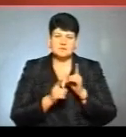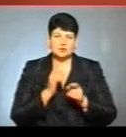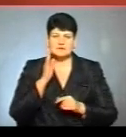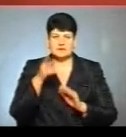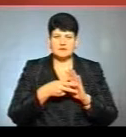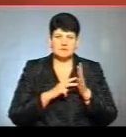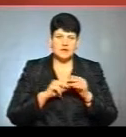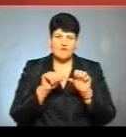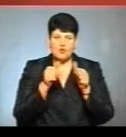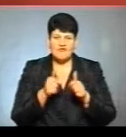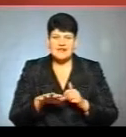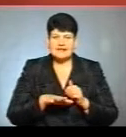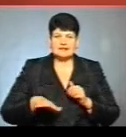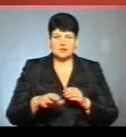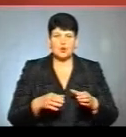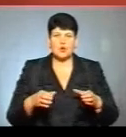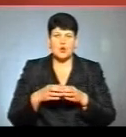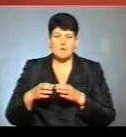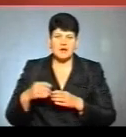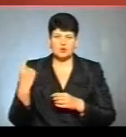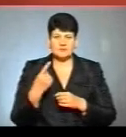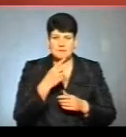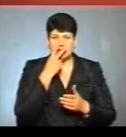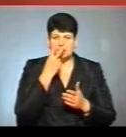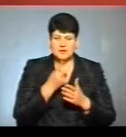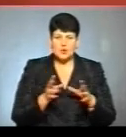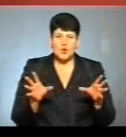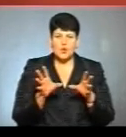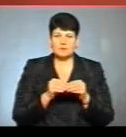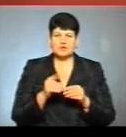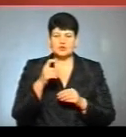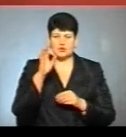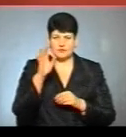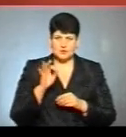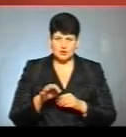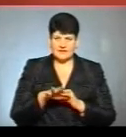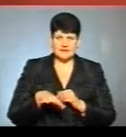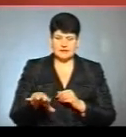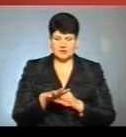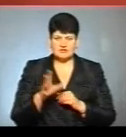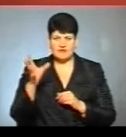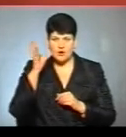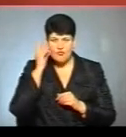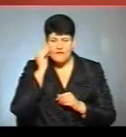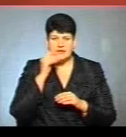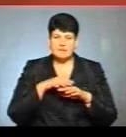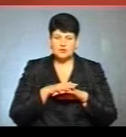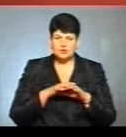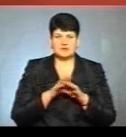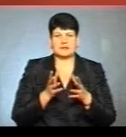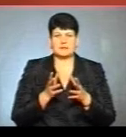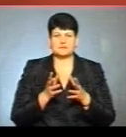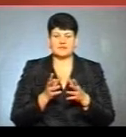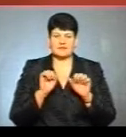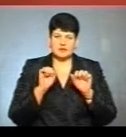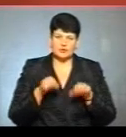планів формування території громад областей, передбачивши охоплення ними 100% території з урахуванням методики формування